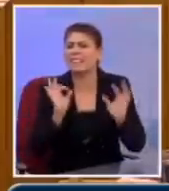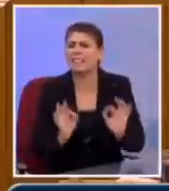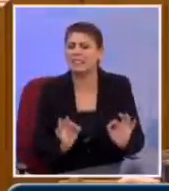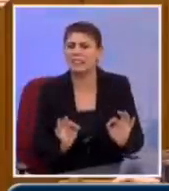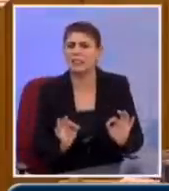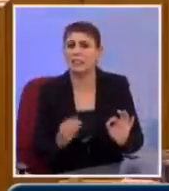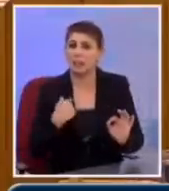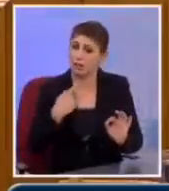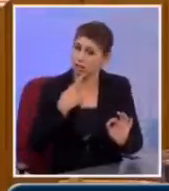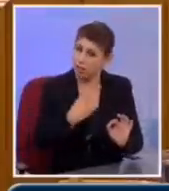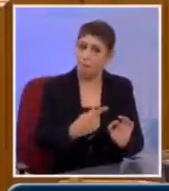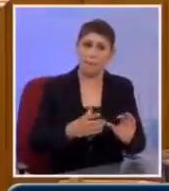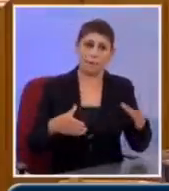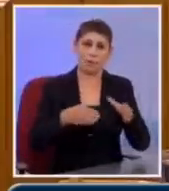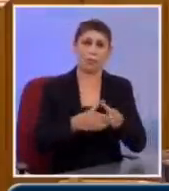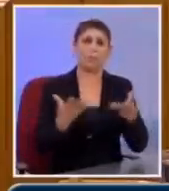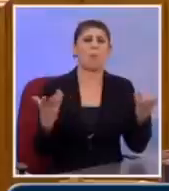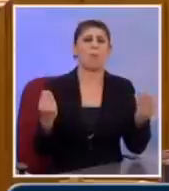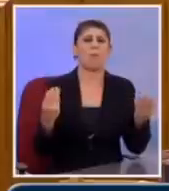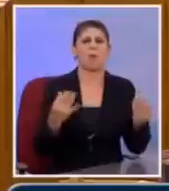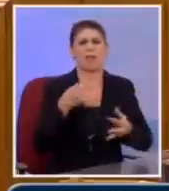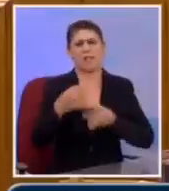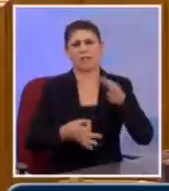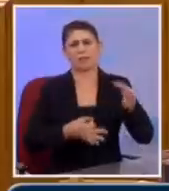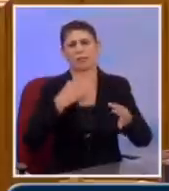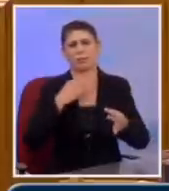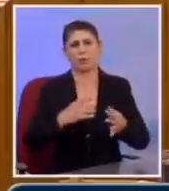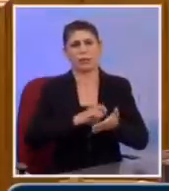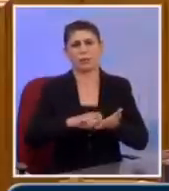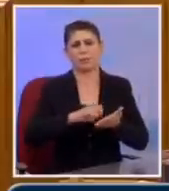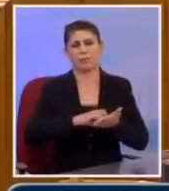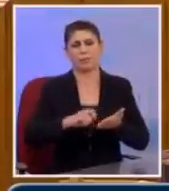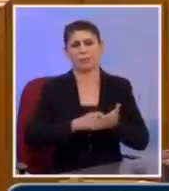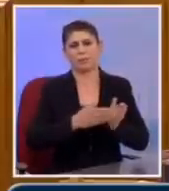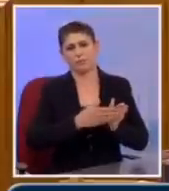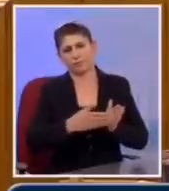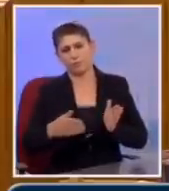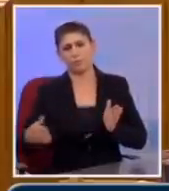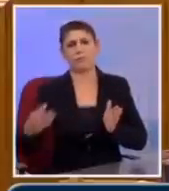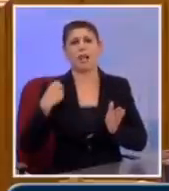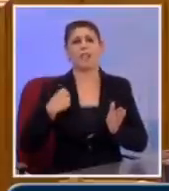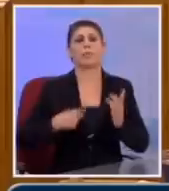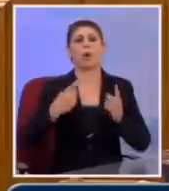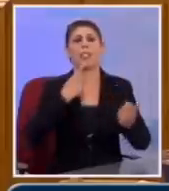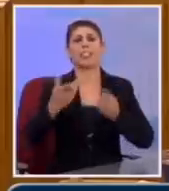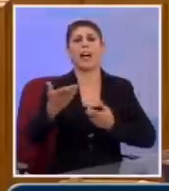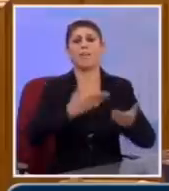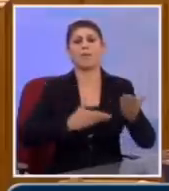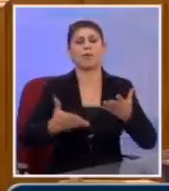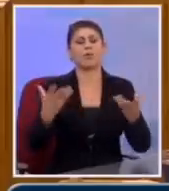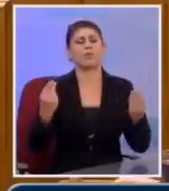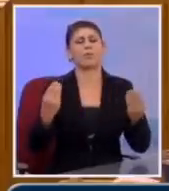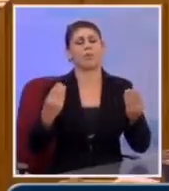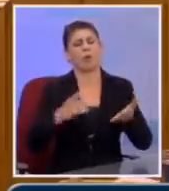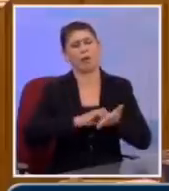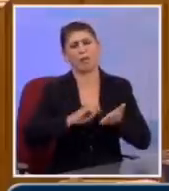και στην Επιτροπή, επειδή ήταν πολλά τα σχόλια που γράφτηκαν κατά τη διάρκεια της δημόσιας διαβούλευσης,